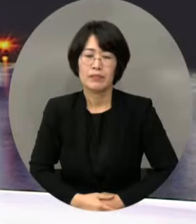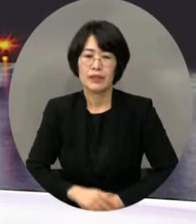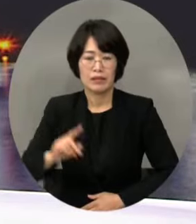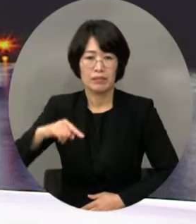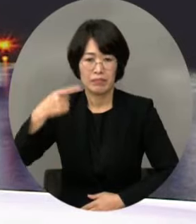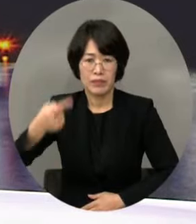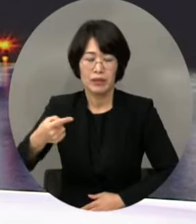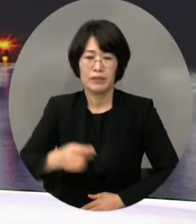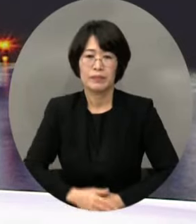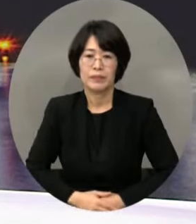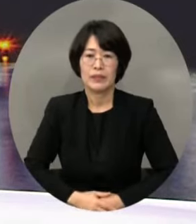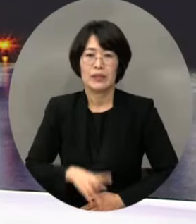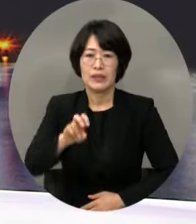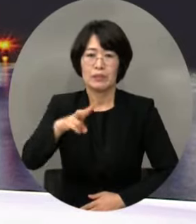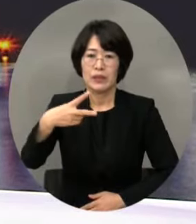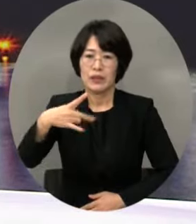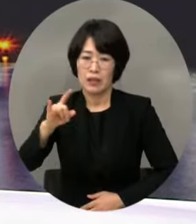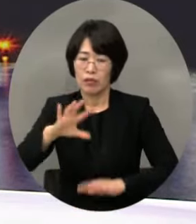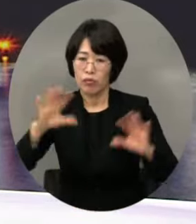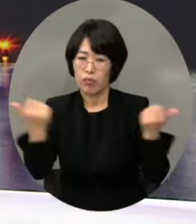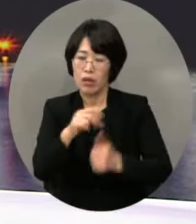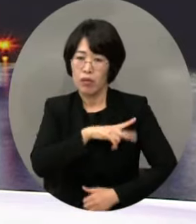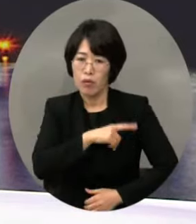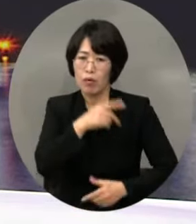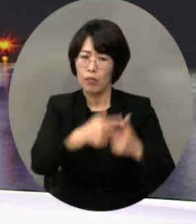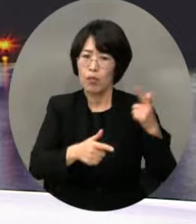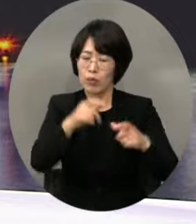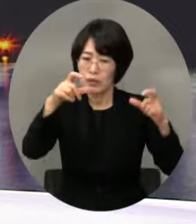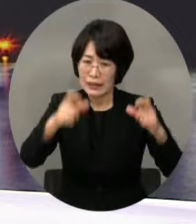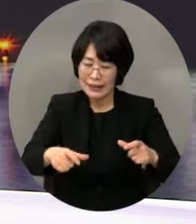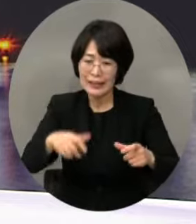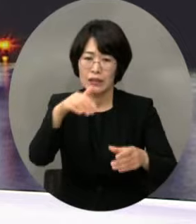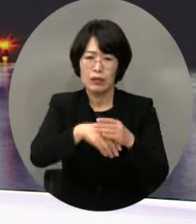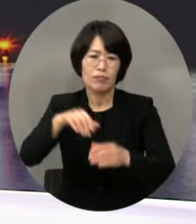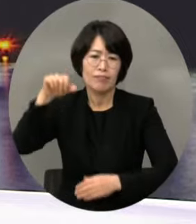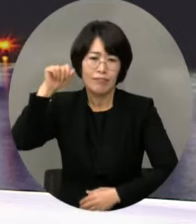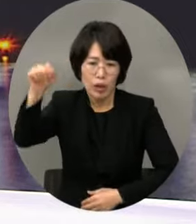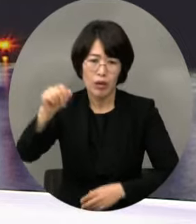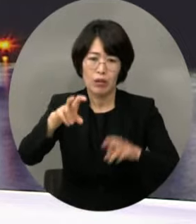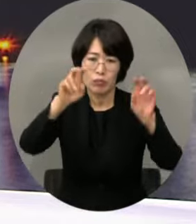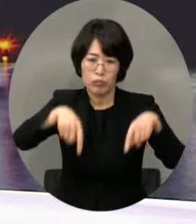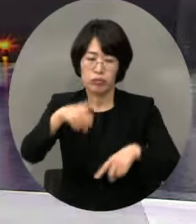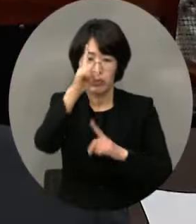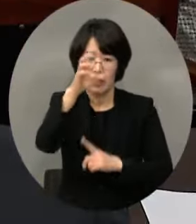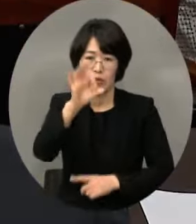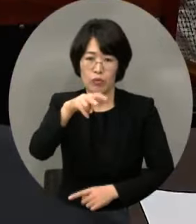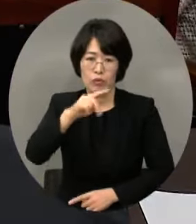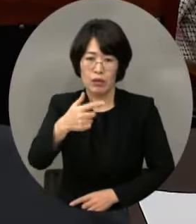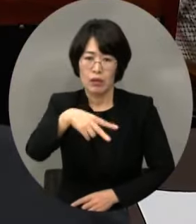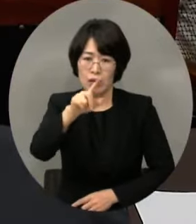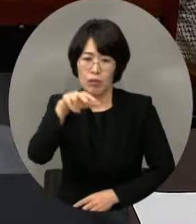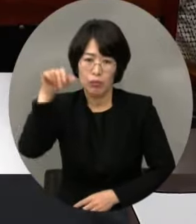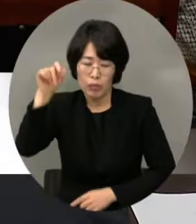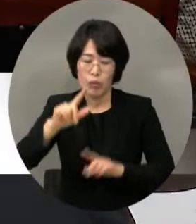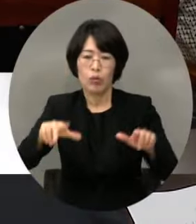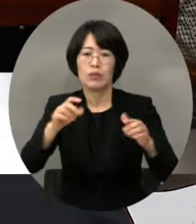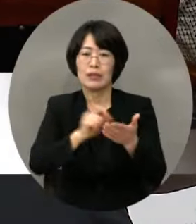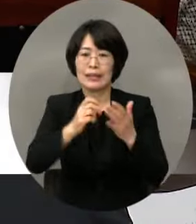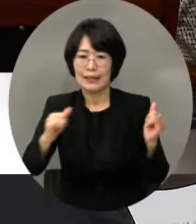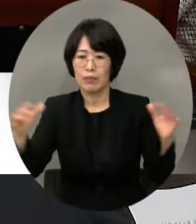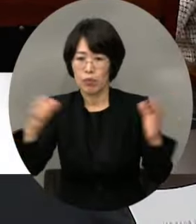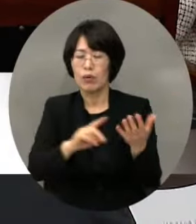다음 뉴스입니다 제 22대 국회의원 선거 목포시 지역구에 출마하는 무소속 이윤석 후보는 오늘 기자 회견을